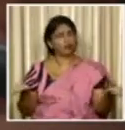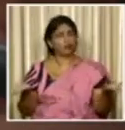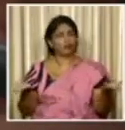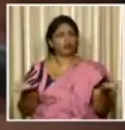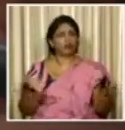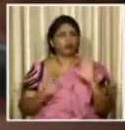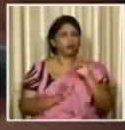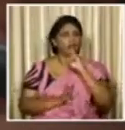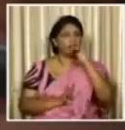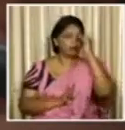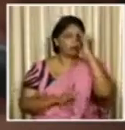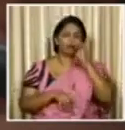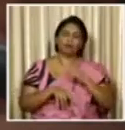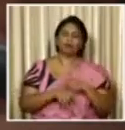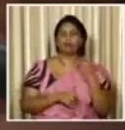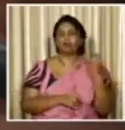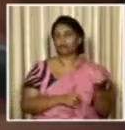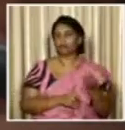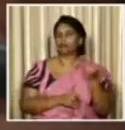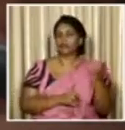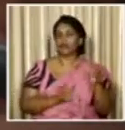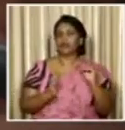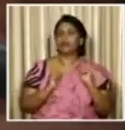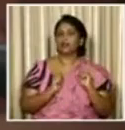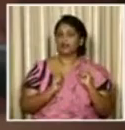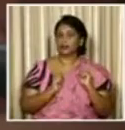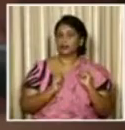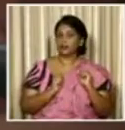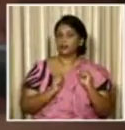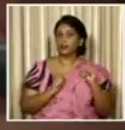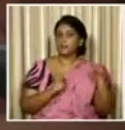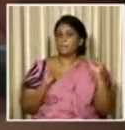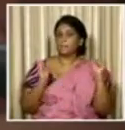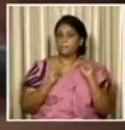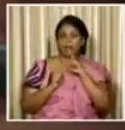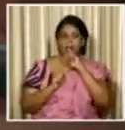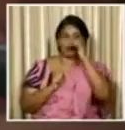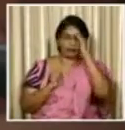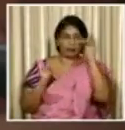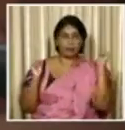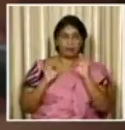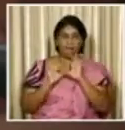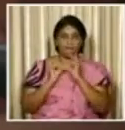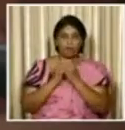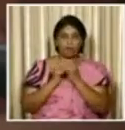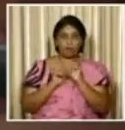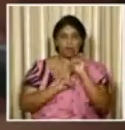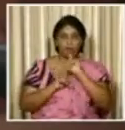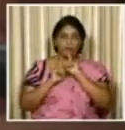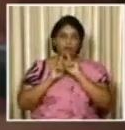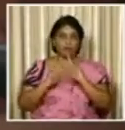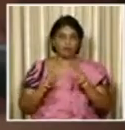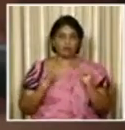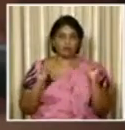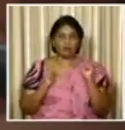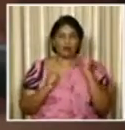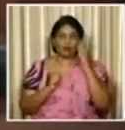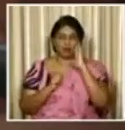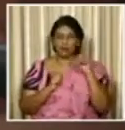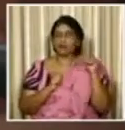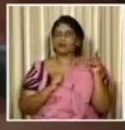haba kathanayakawarya ekata ida denawa ida denne ai ohu bayai pawula gana me parliamentu ehi kiyala ehema yoge esirima